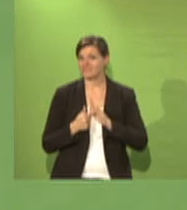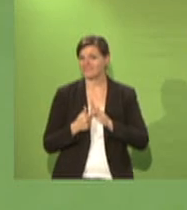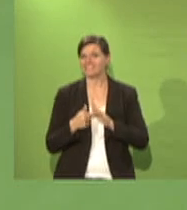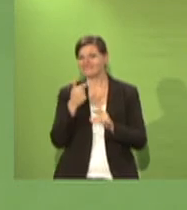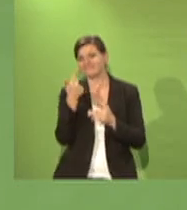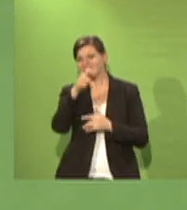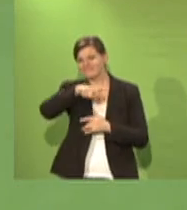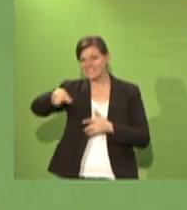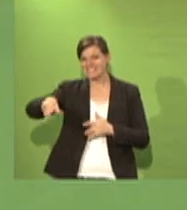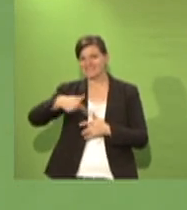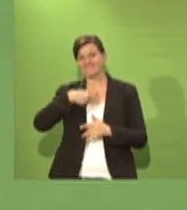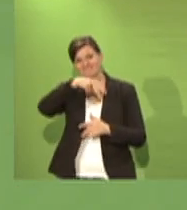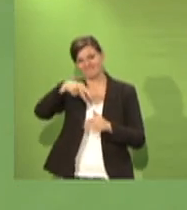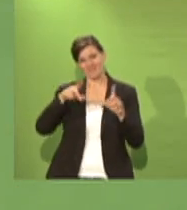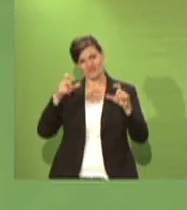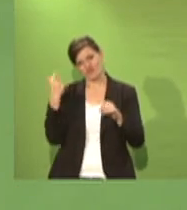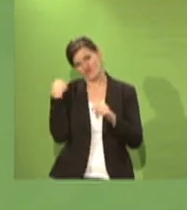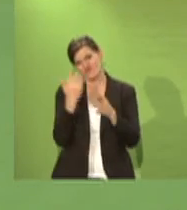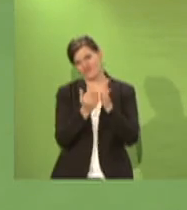Urgrüne Themen wie massive